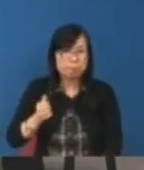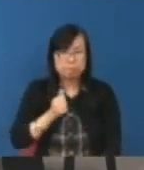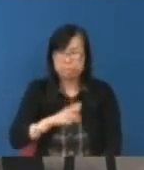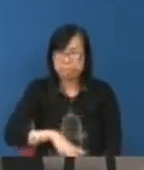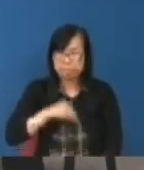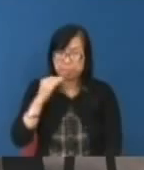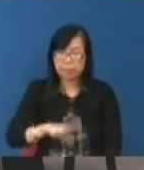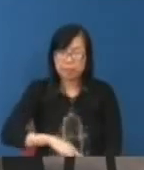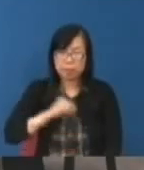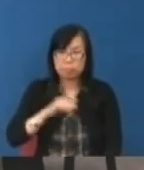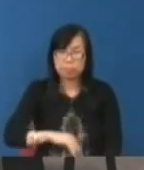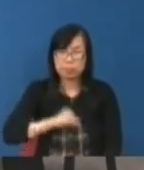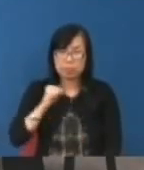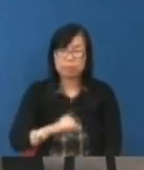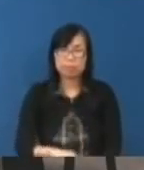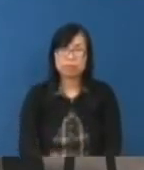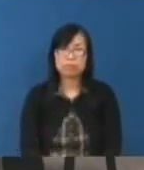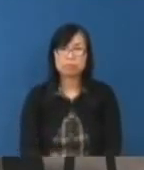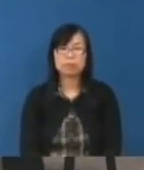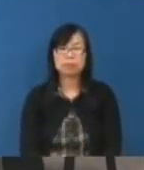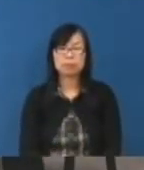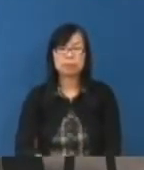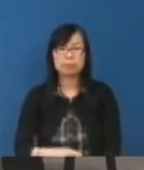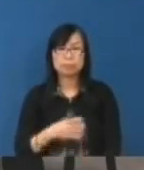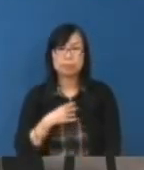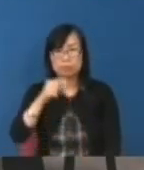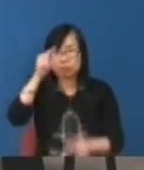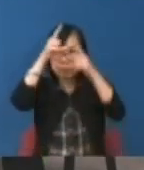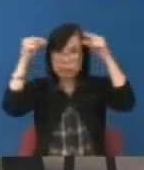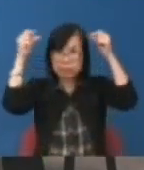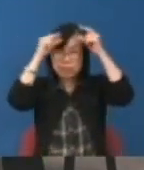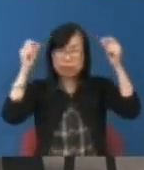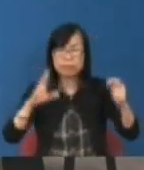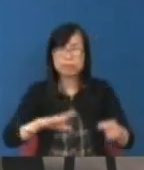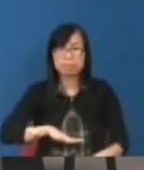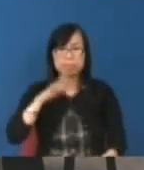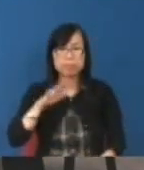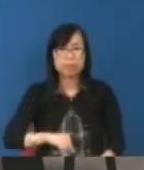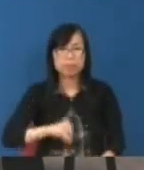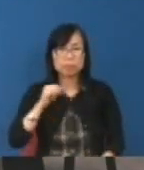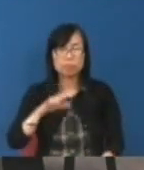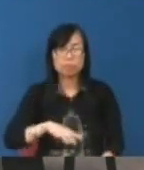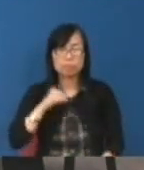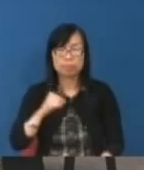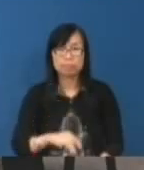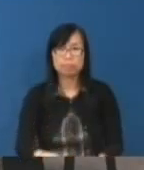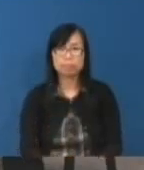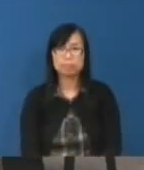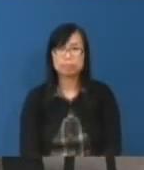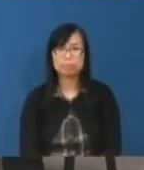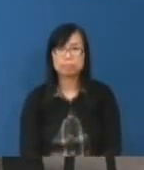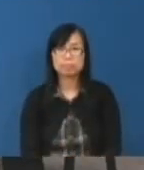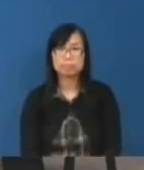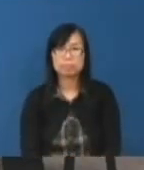前線做到爆啦， 仲有。係啦，唔夠醫生，唔夠護士，唔夠病床。